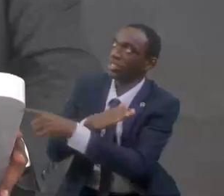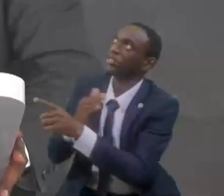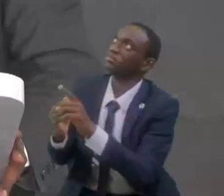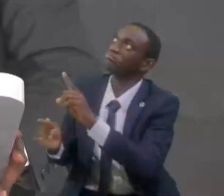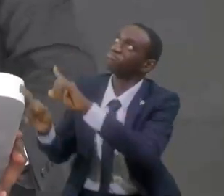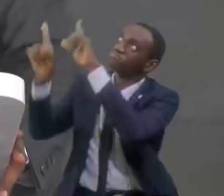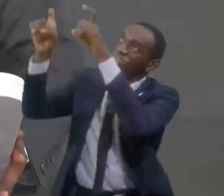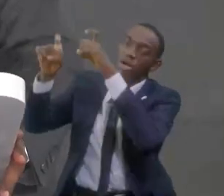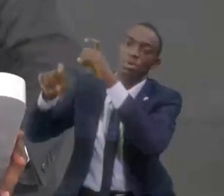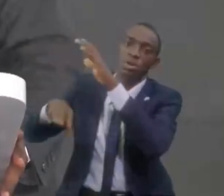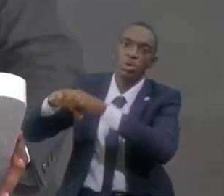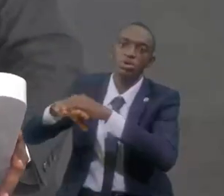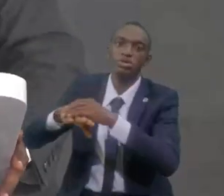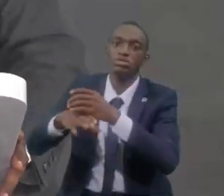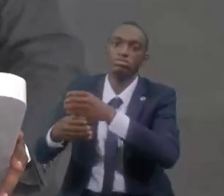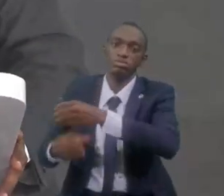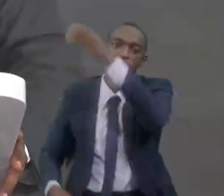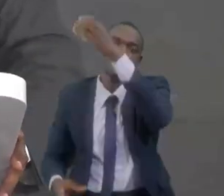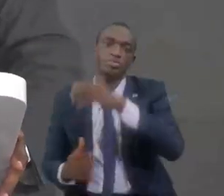à ce serpent d'airain.